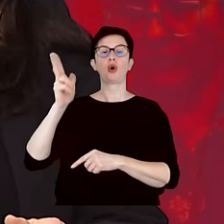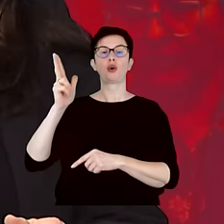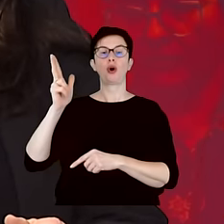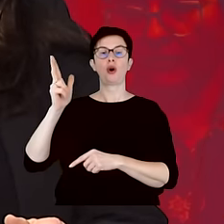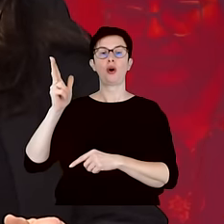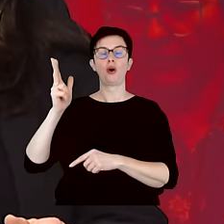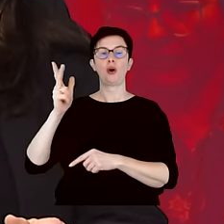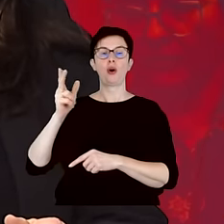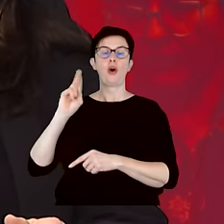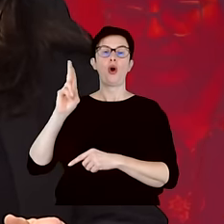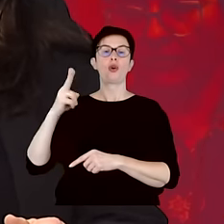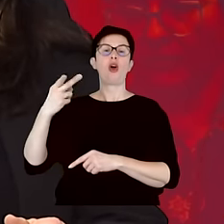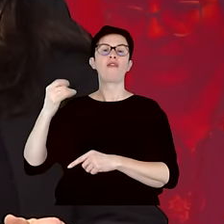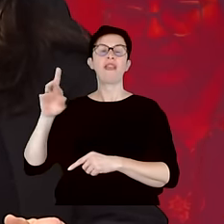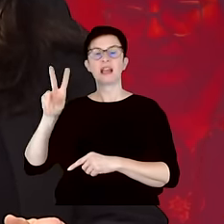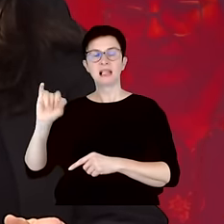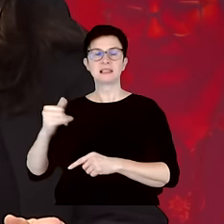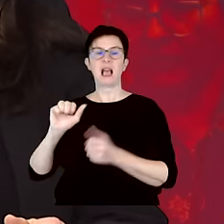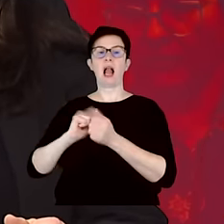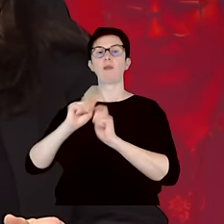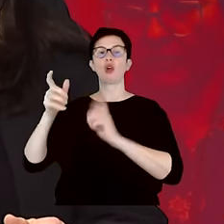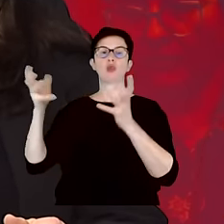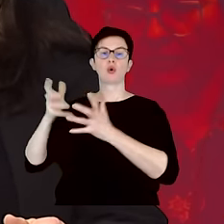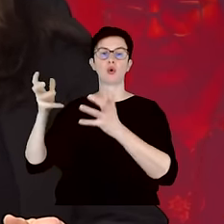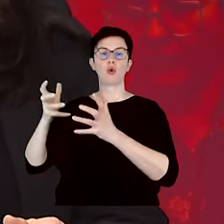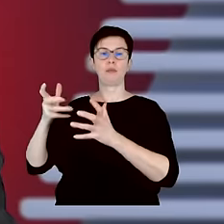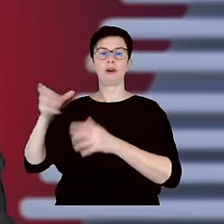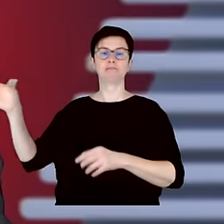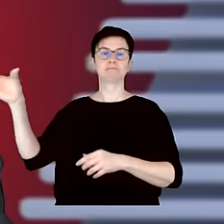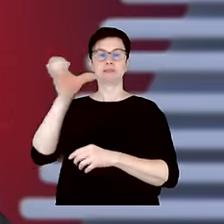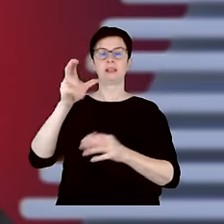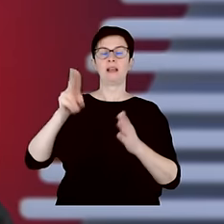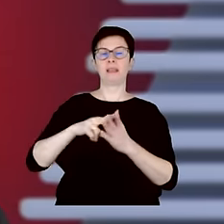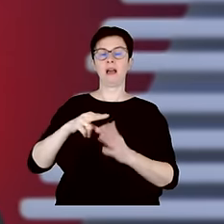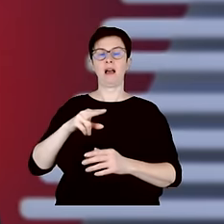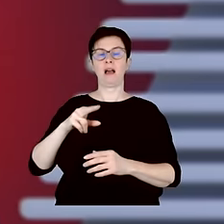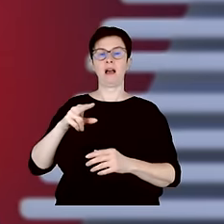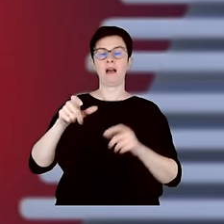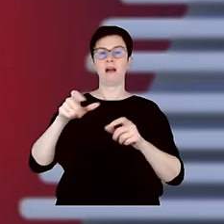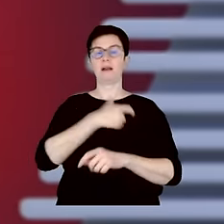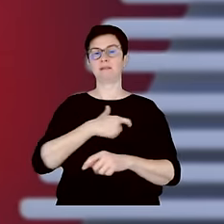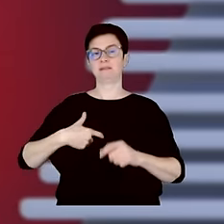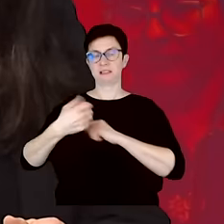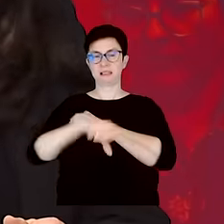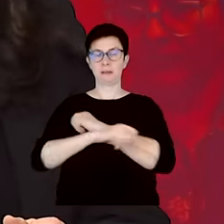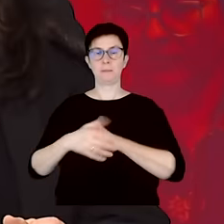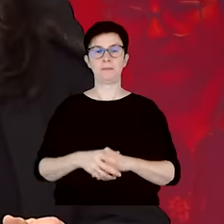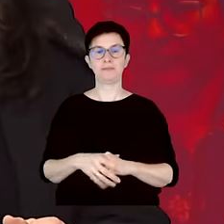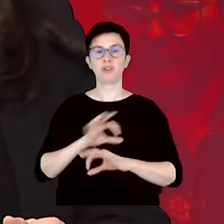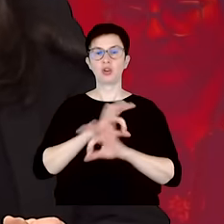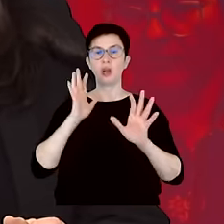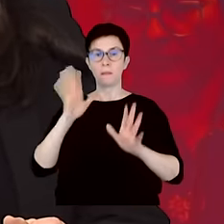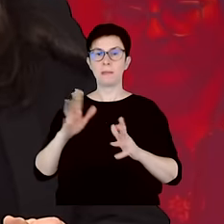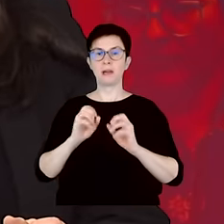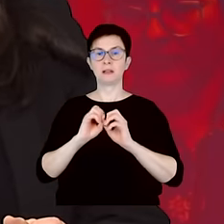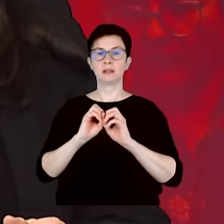Konfederacja, czy jakikolwiek inny klub, wysyła czy koło do telewizji, ma czy wysyłać. Do radia. Dokładnie. A będziecie Państwo transmitować też ewentualne protesty pod